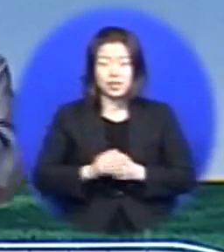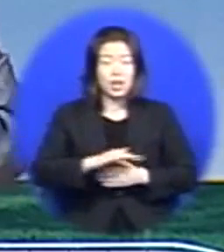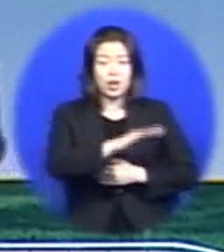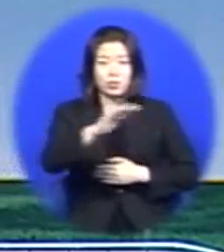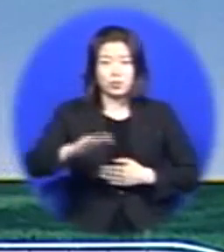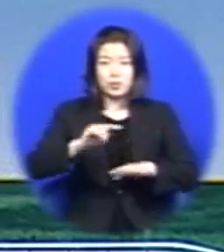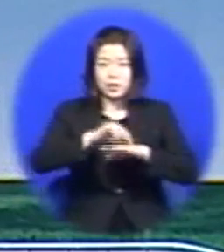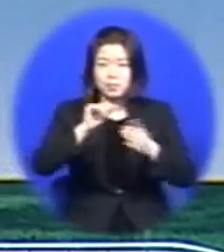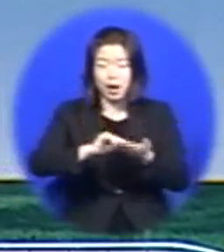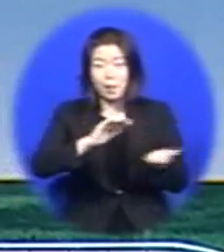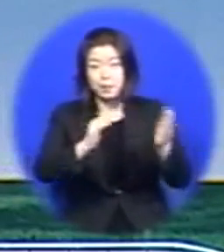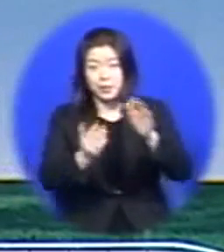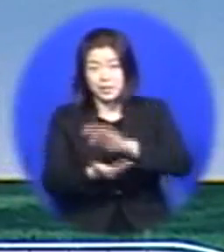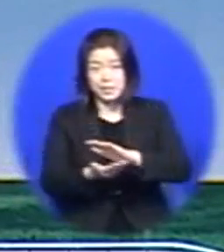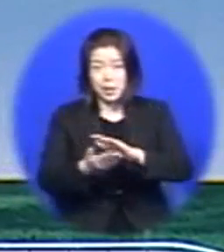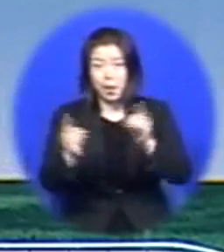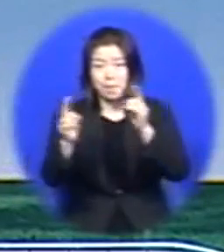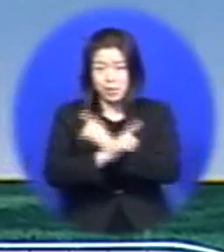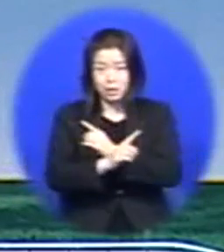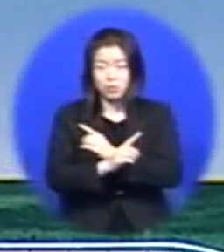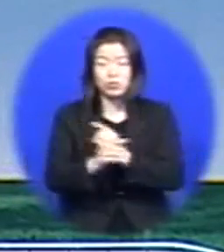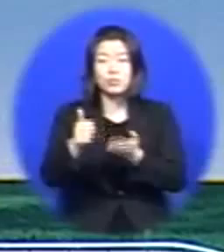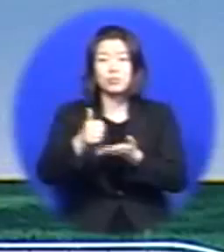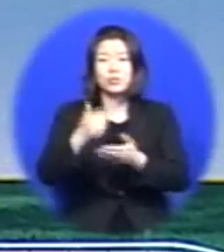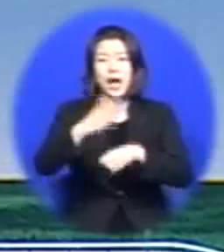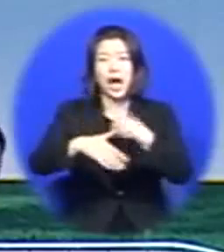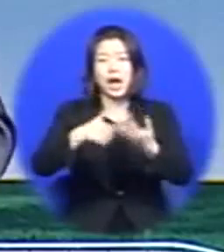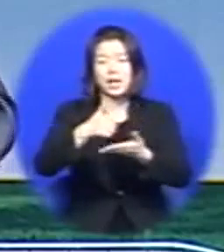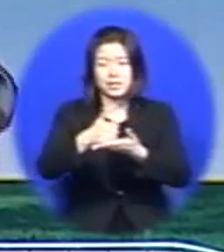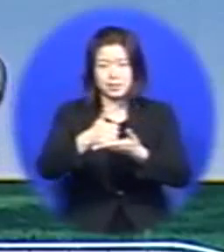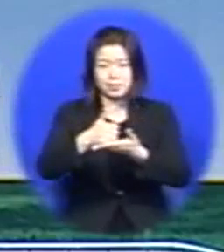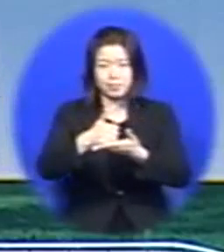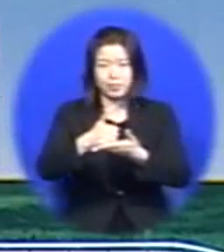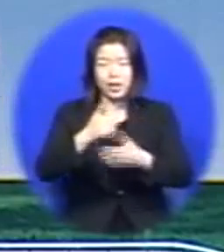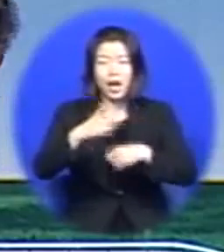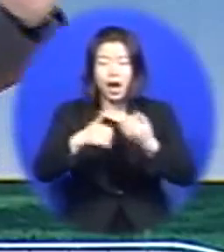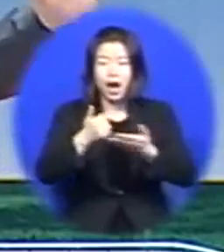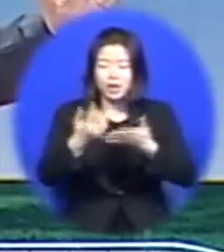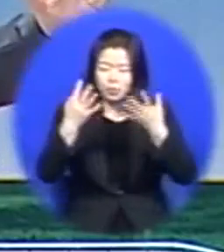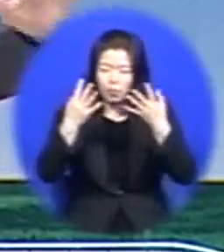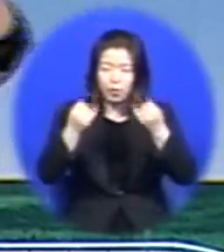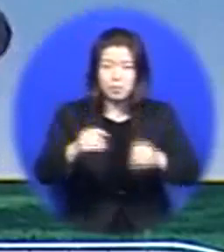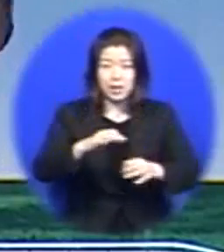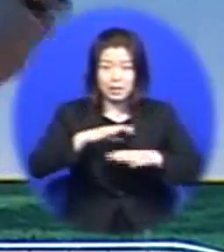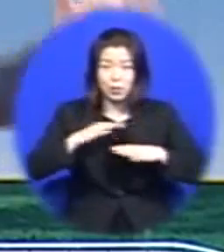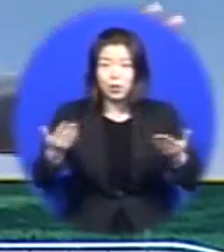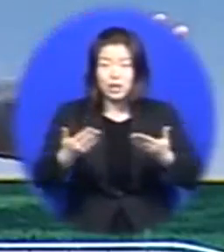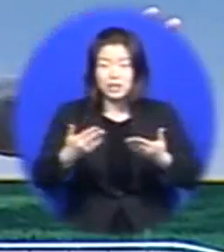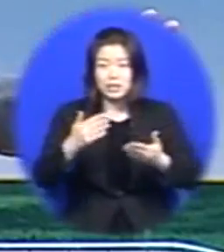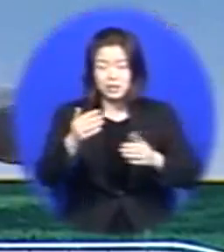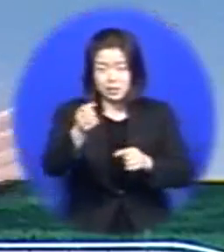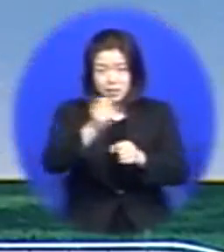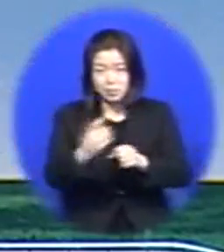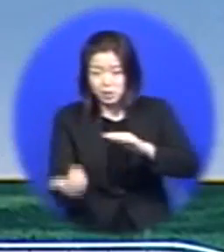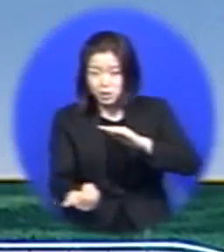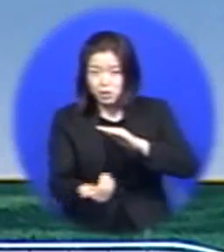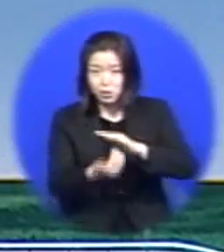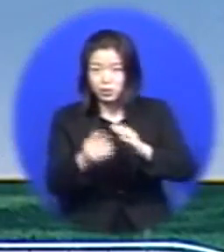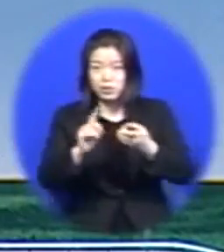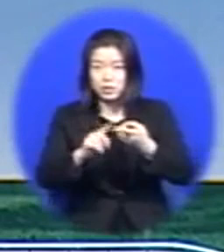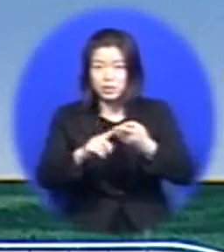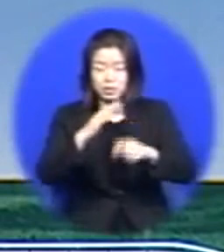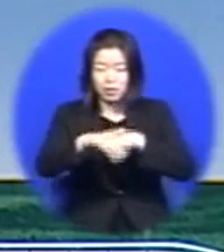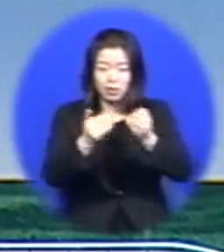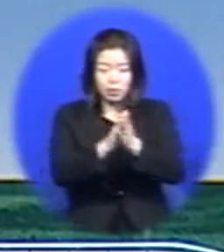우리의 마음을 뒤집어서 바꾸시는 분은 하나님이세요. 그리고 하나님이 얼마나 놀라운 일을 이미 이루어 놓으셨는지를